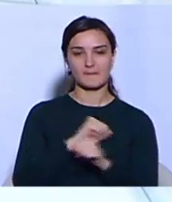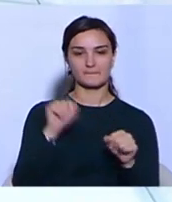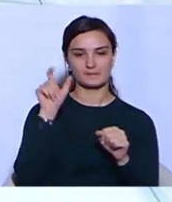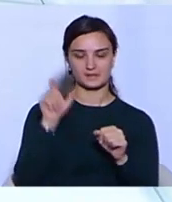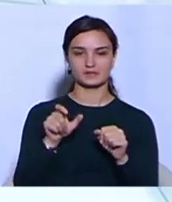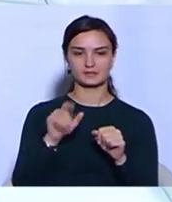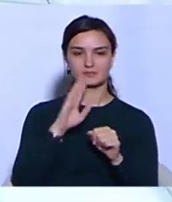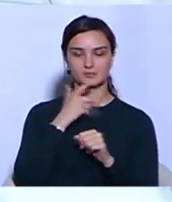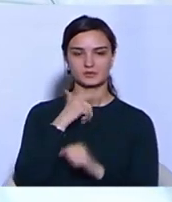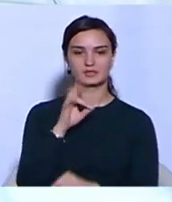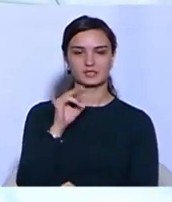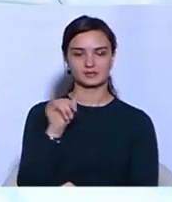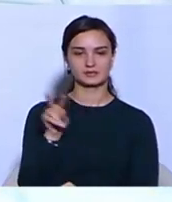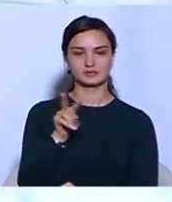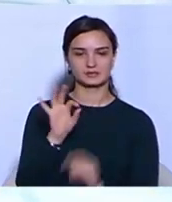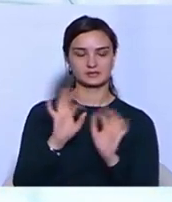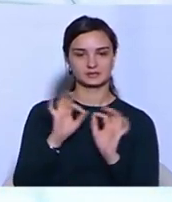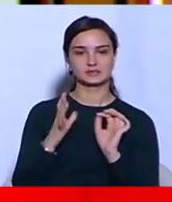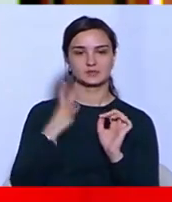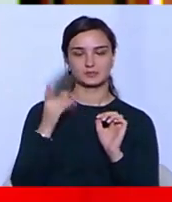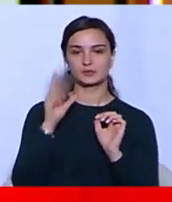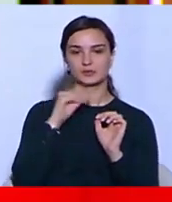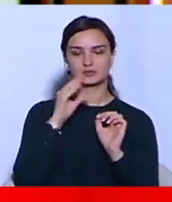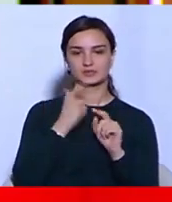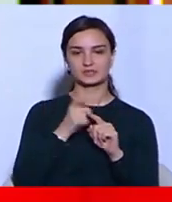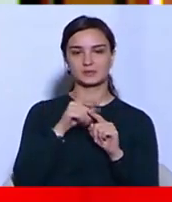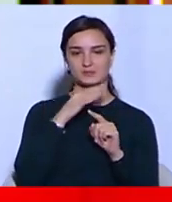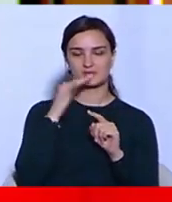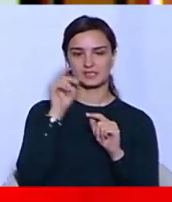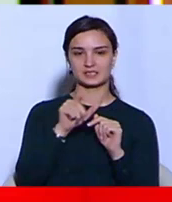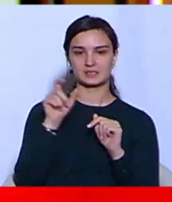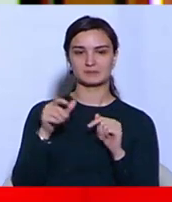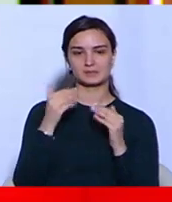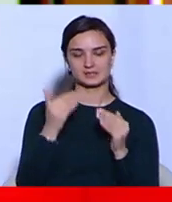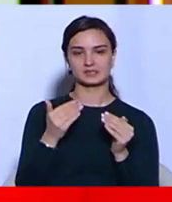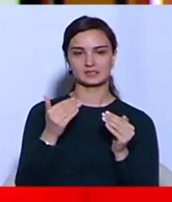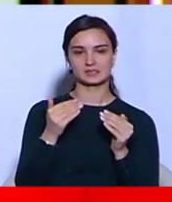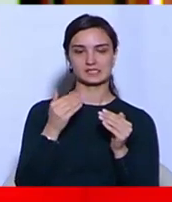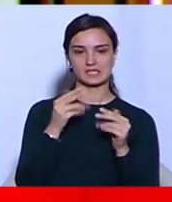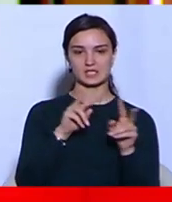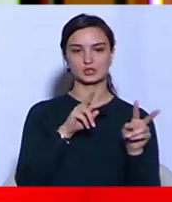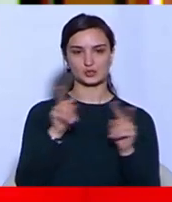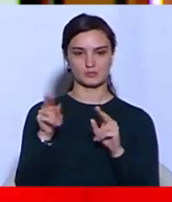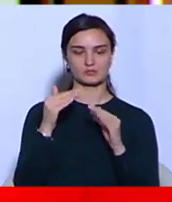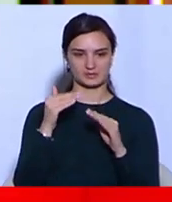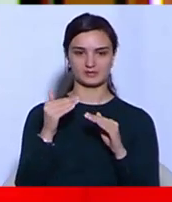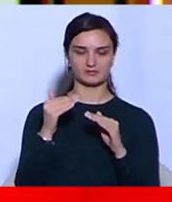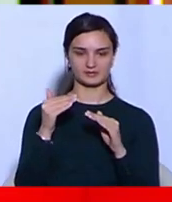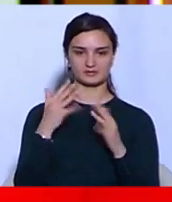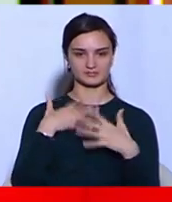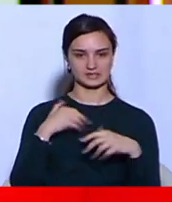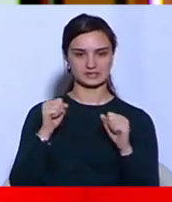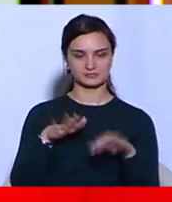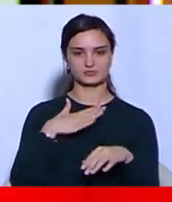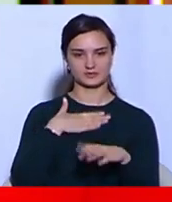ქალბატონი ნანა და ქალბატონი მედეა საუბრობდნენ. როდესაც ძალიან ბევრი ადამიანის ერთობლივი ძალისხმევით